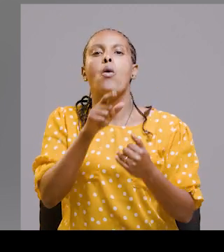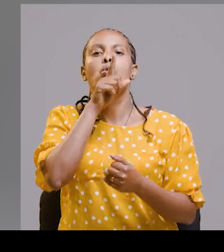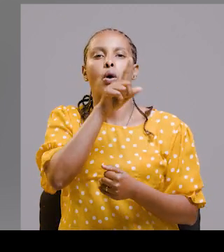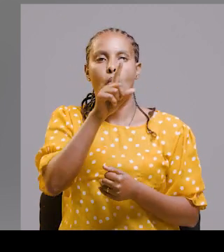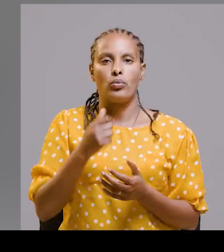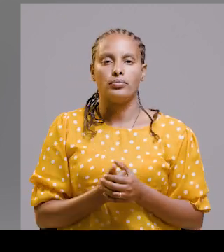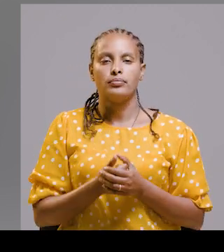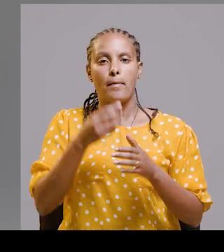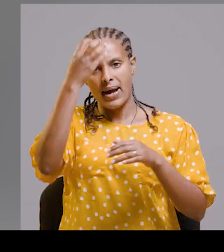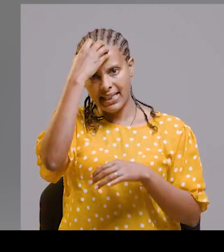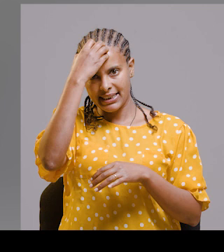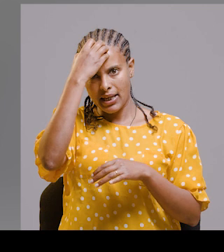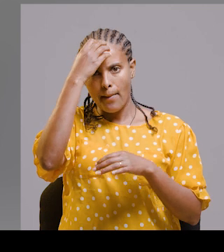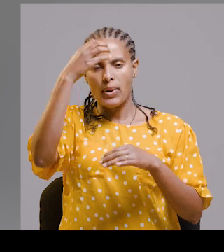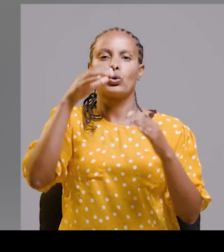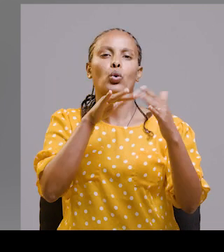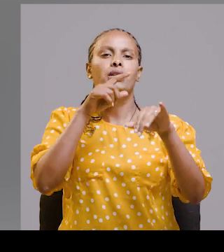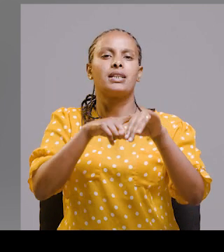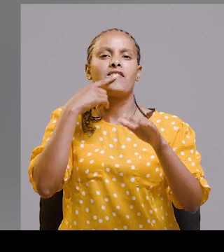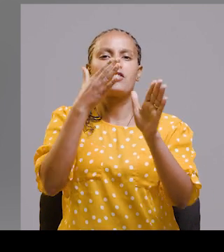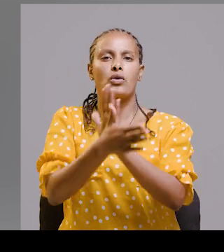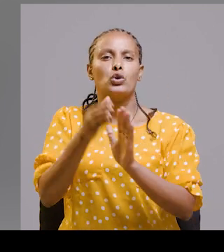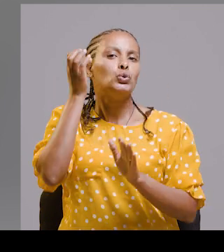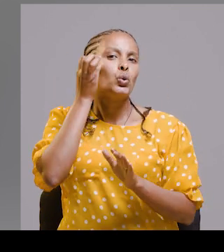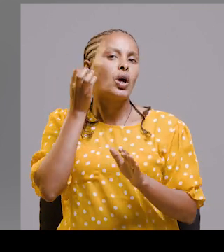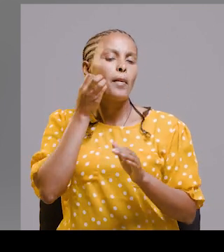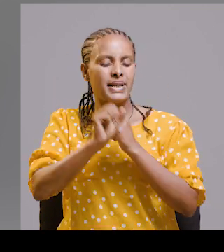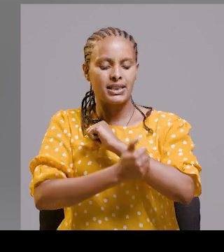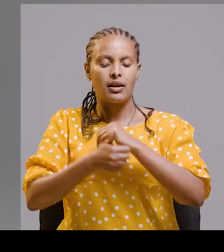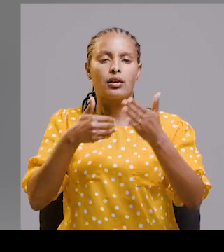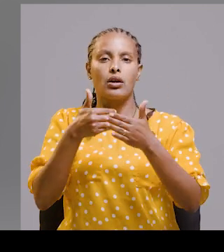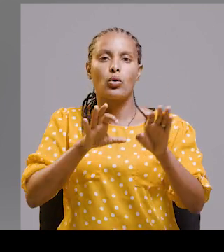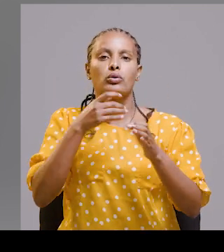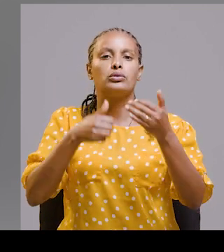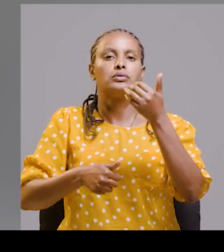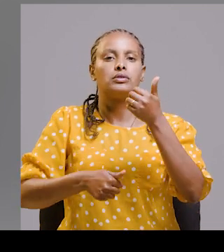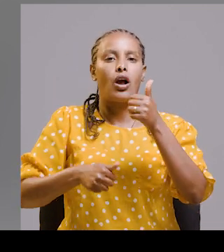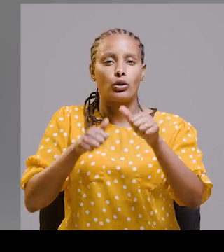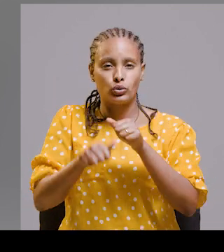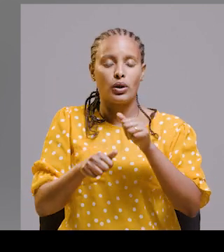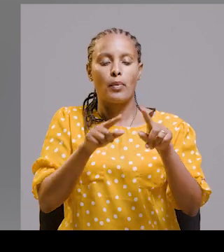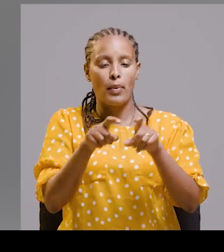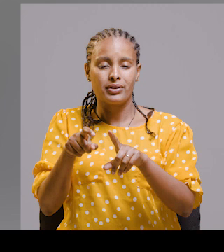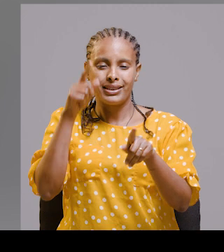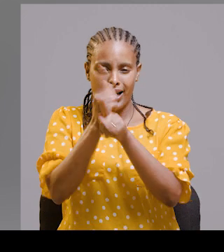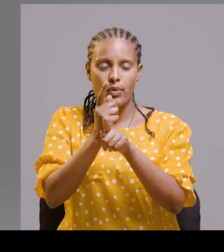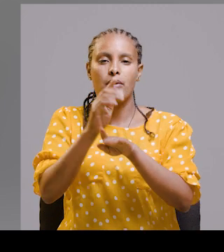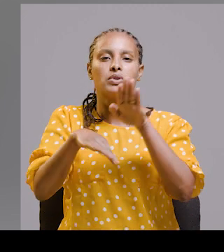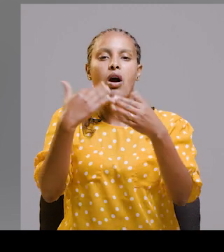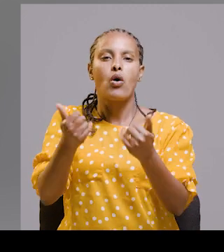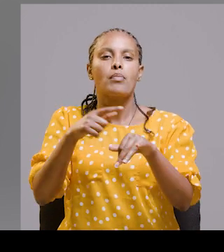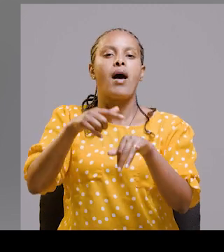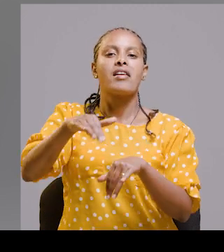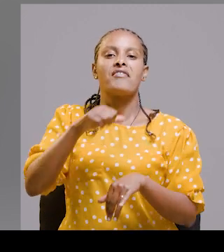ነው። መንግስት በጦርነቱ ጊዜ የተፈጸሙ ጾታን መሰረት ያደረጉ ጥቃቶችን በመመርመር ተገቢ እርምጃ ለመውሰድ